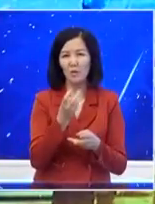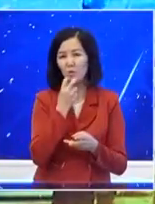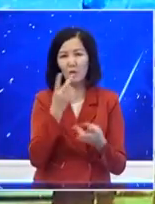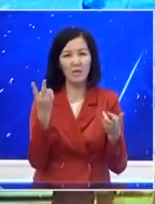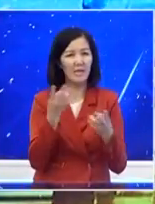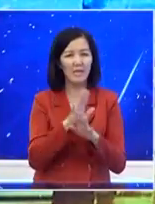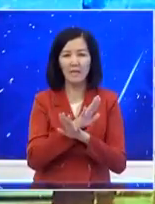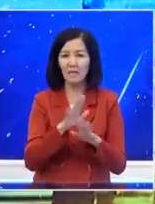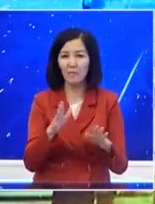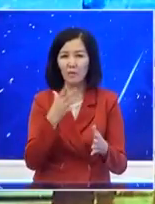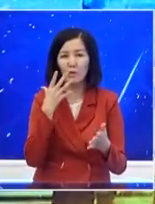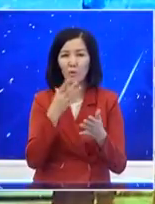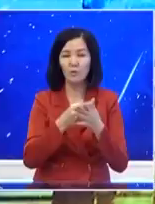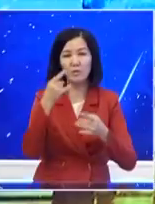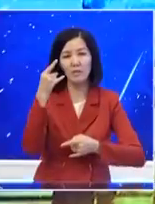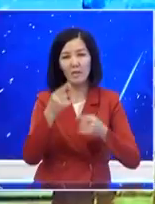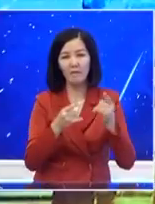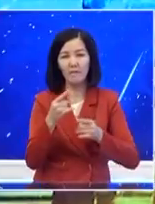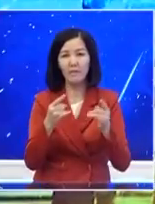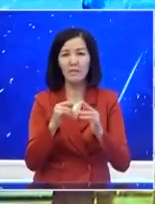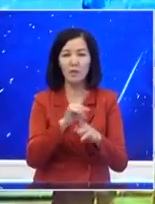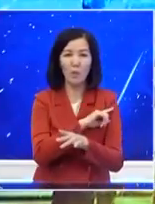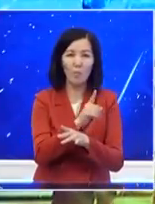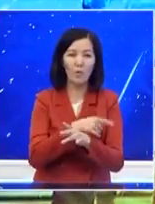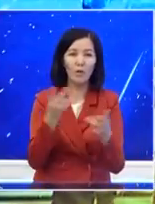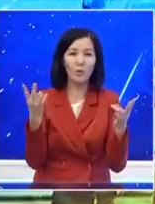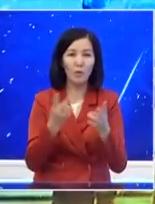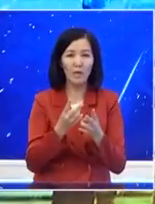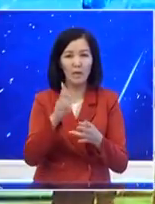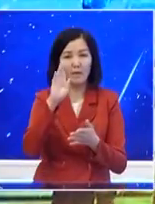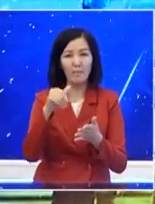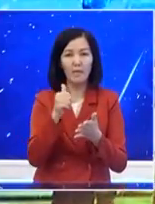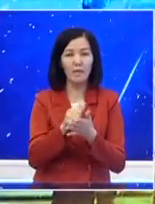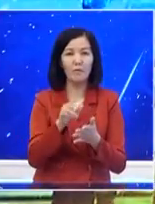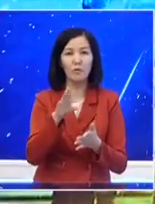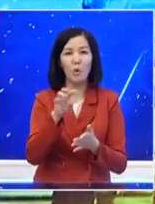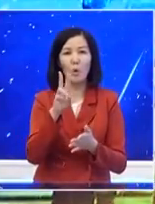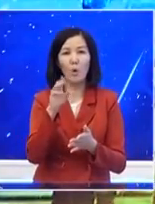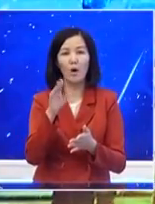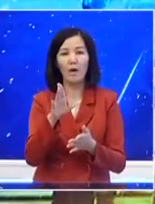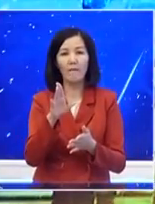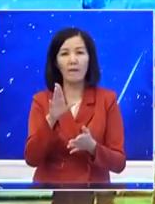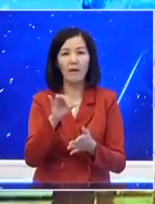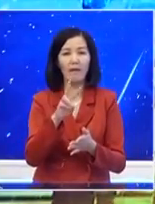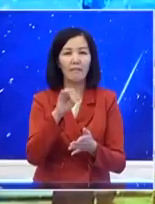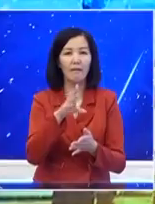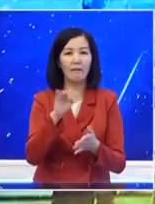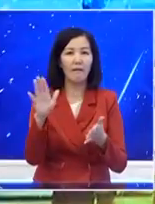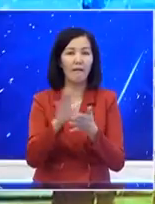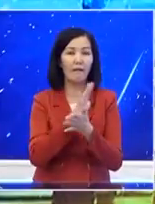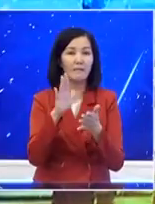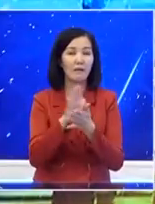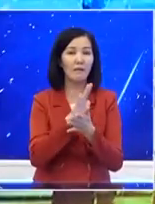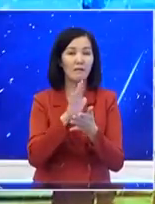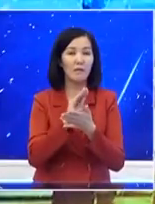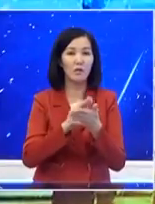төл бағдарламаларды молайту керек. Мемлекет басшысы Қасым Жомарт Тоқаев республикалық ана тілі газетіне берген сұхбатында.